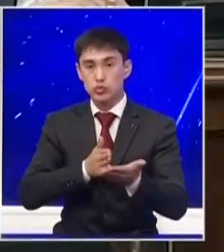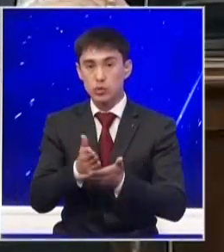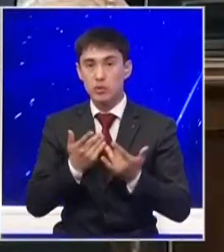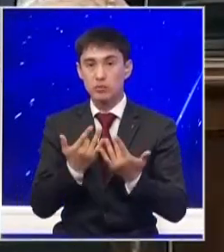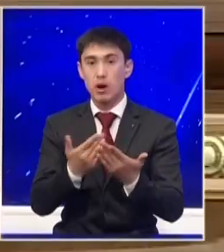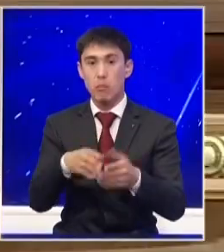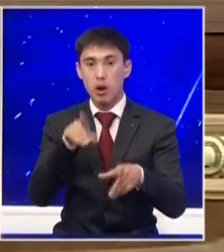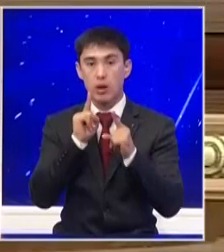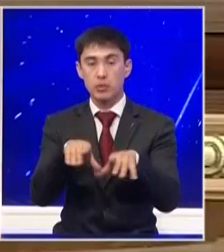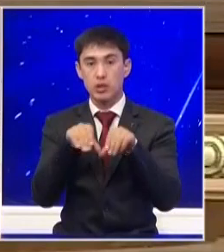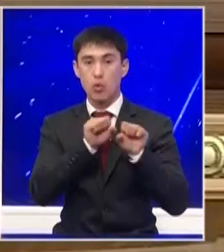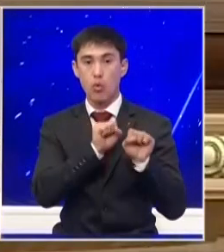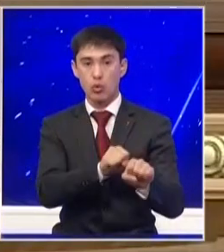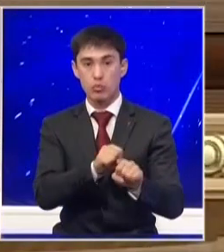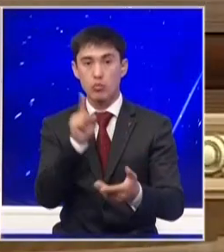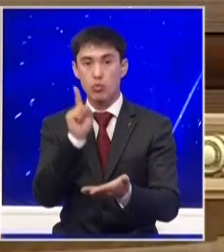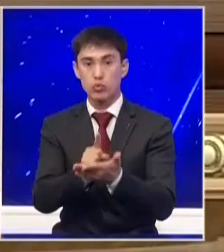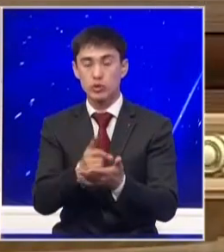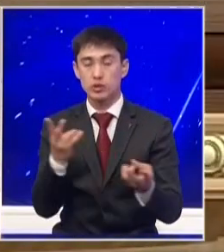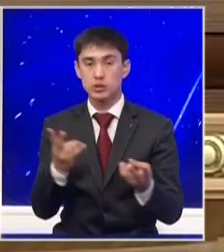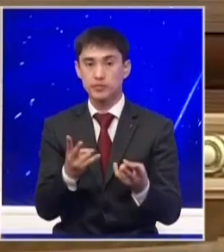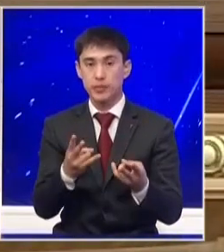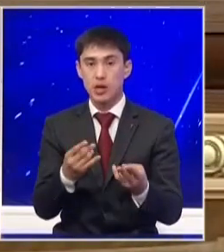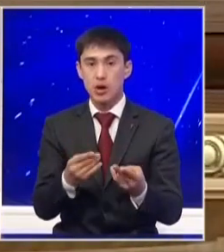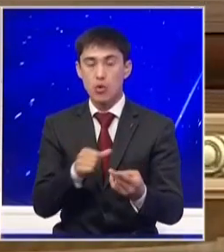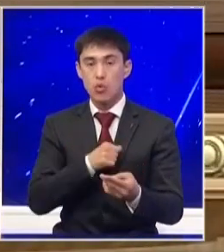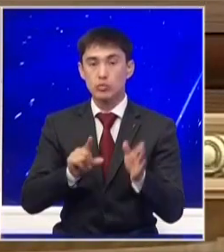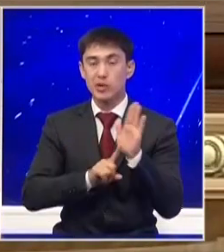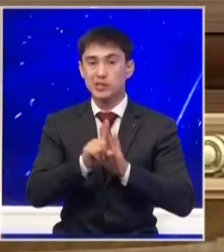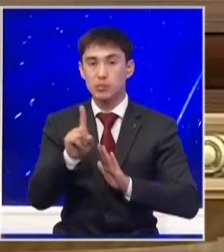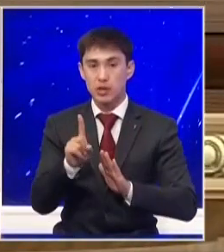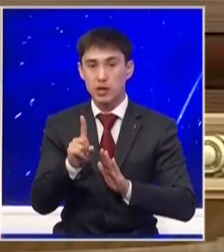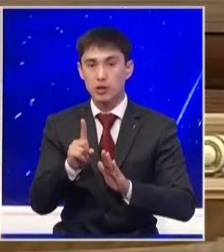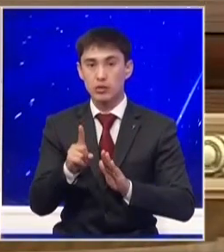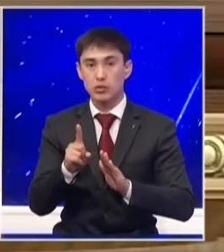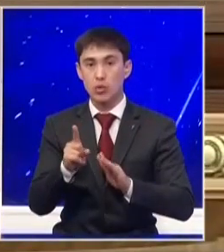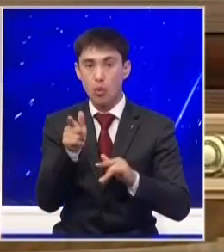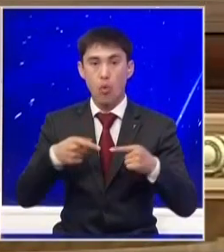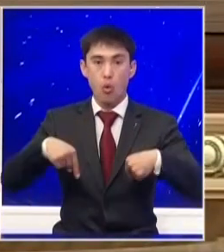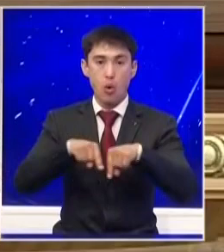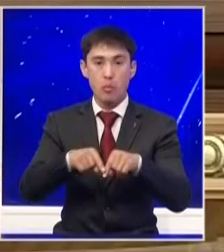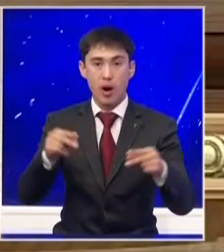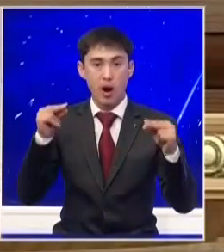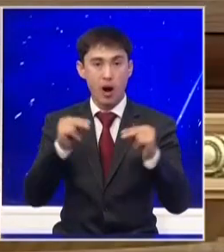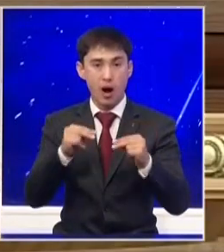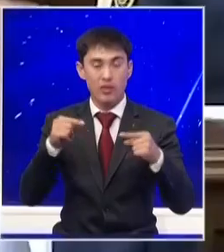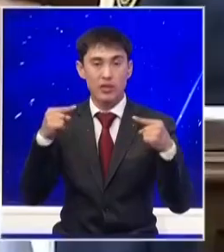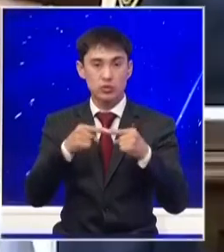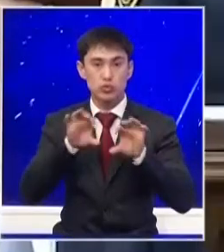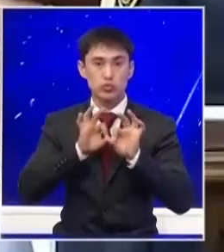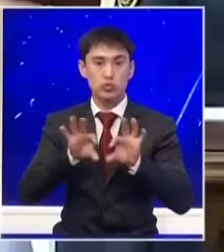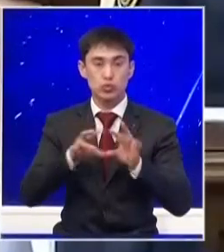парламент алдында қорғауға қабілетті болуға тиіс. Өз бастамаларын қоғамға анық түсіндіру қажет.